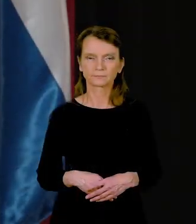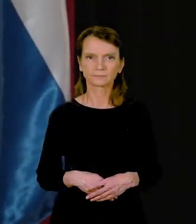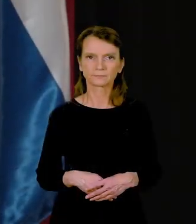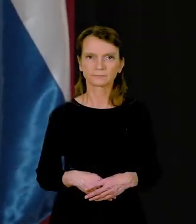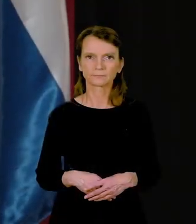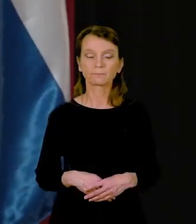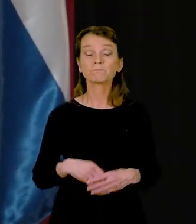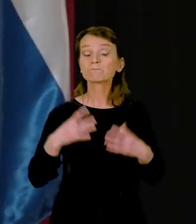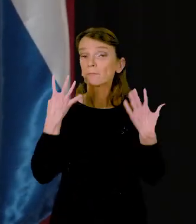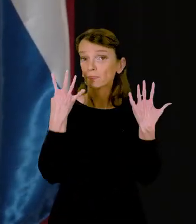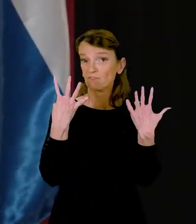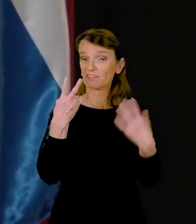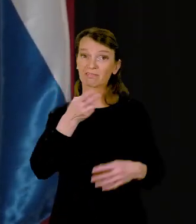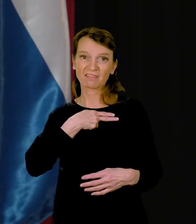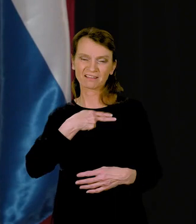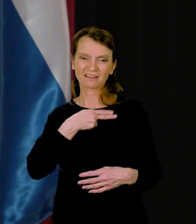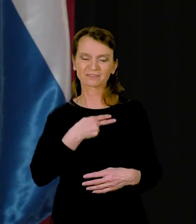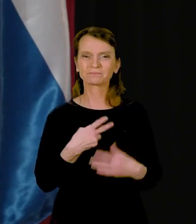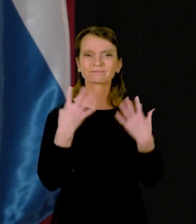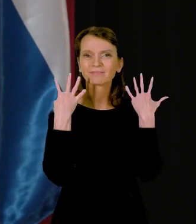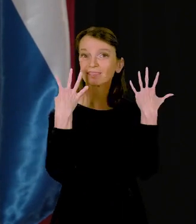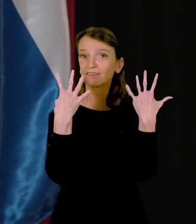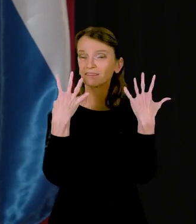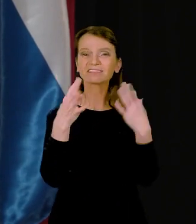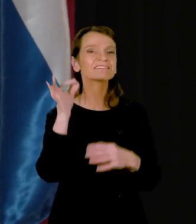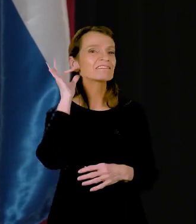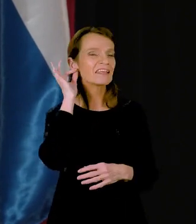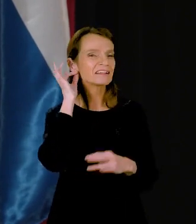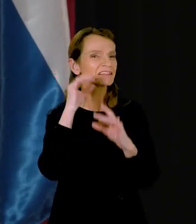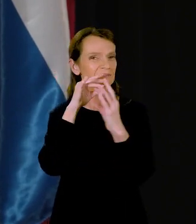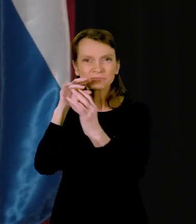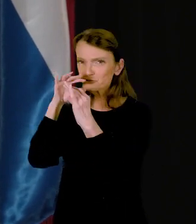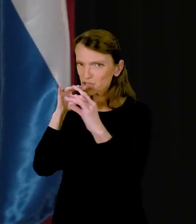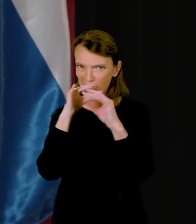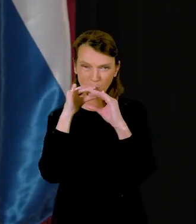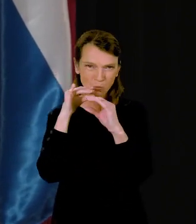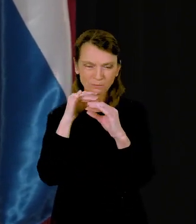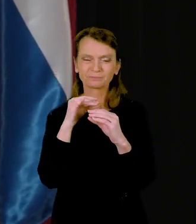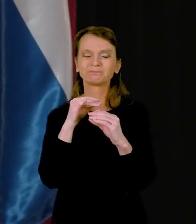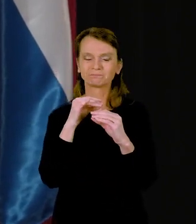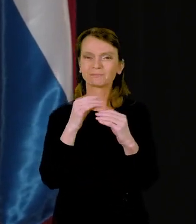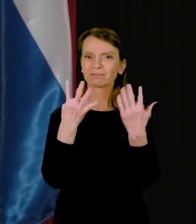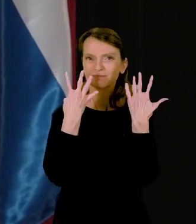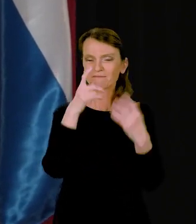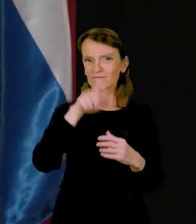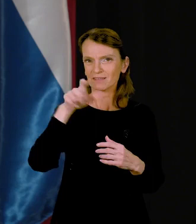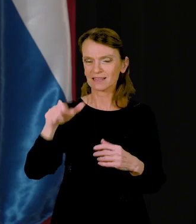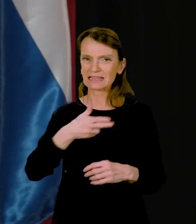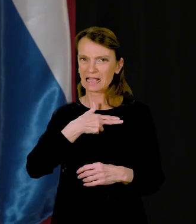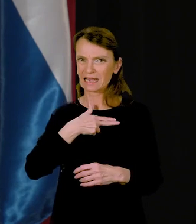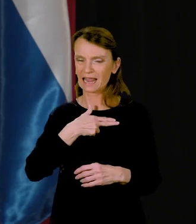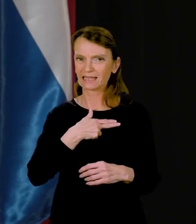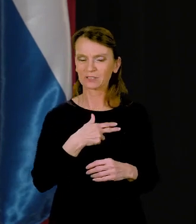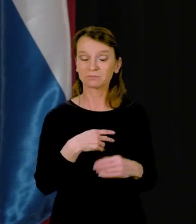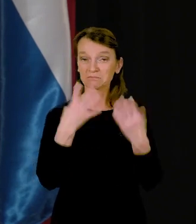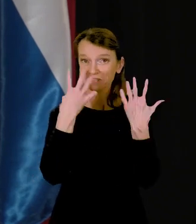Devet nagrad, 9 deklic piščalko, 9 laureatov, 9 mojstrov